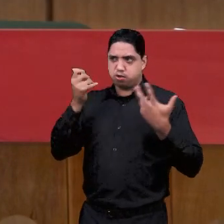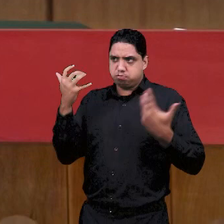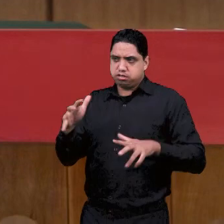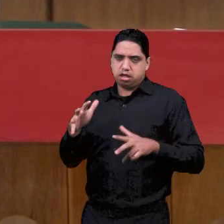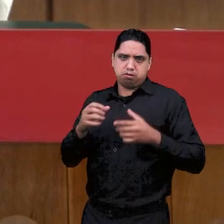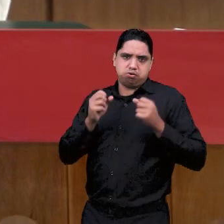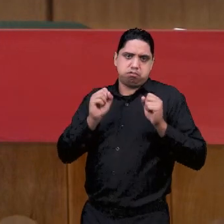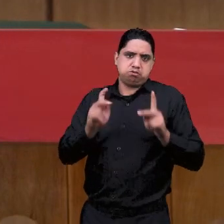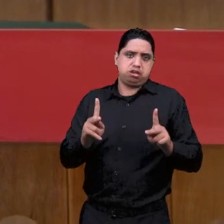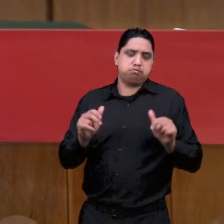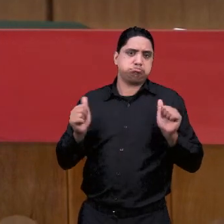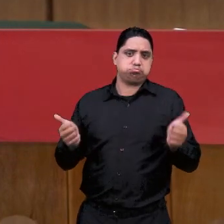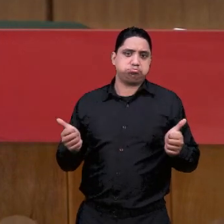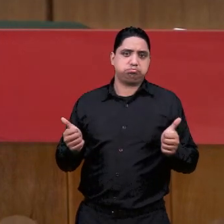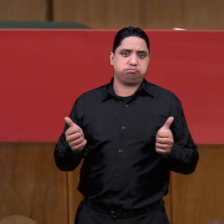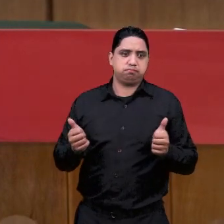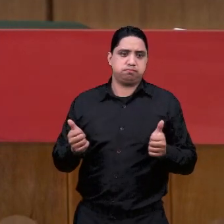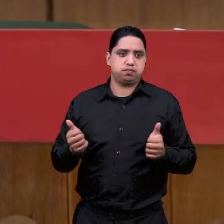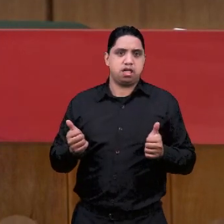titre de pasteur.